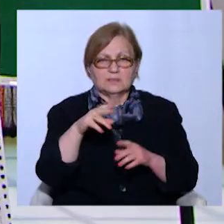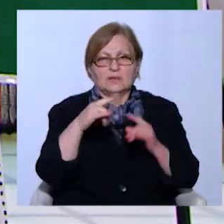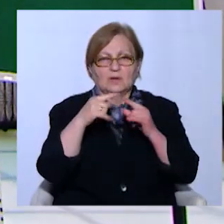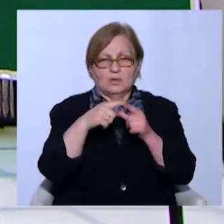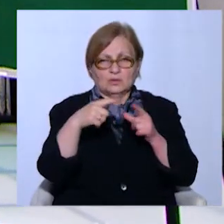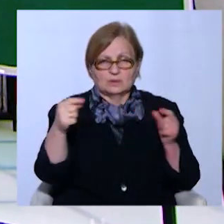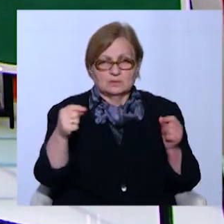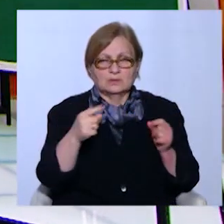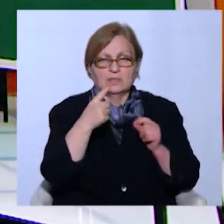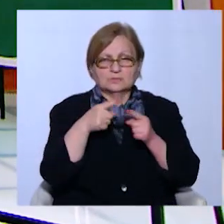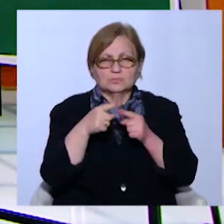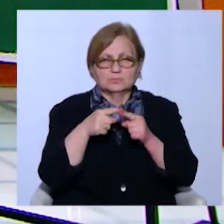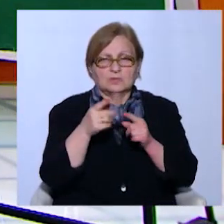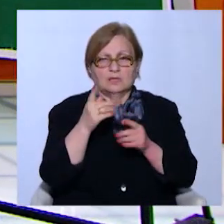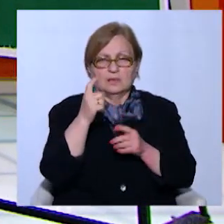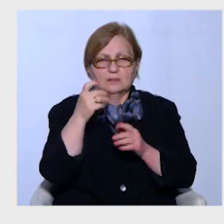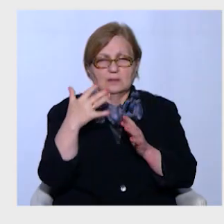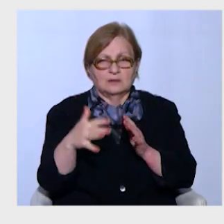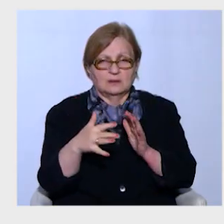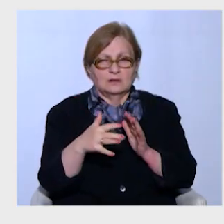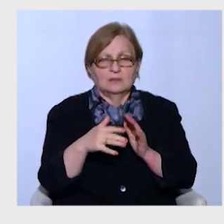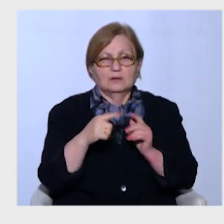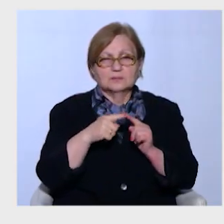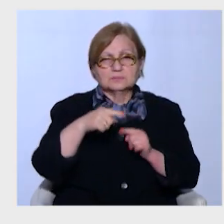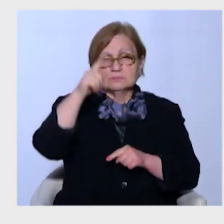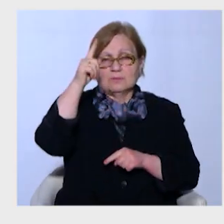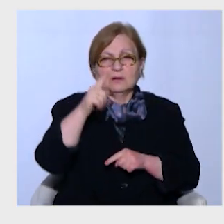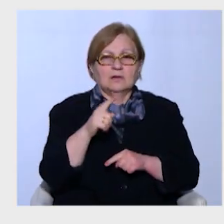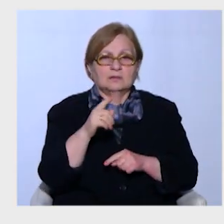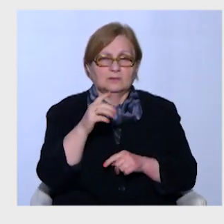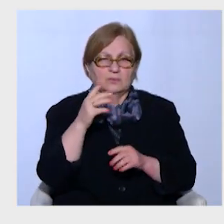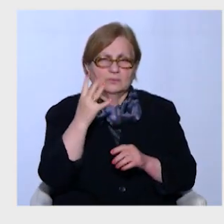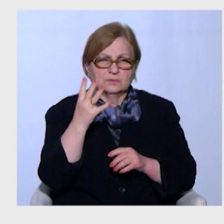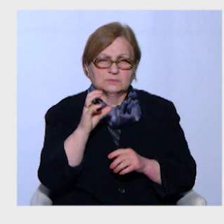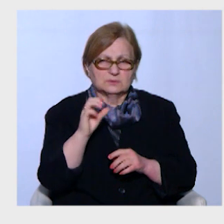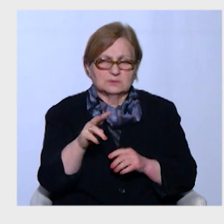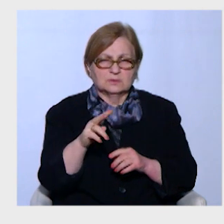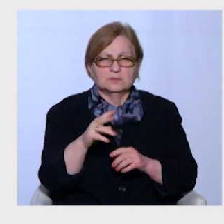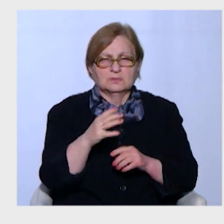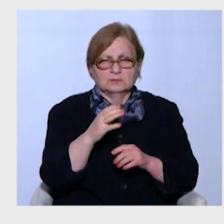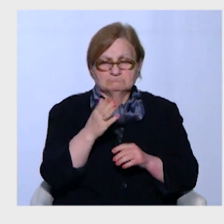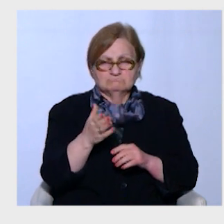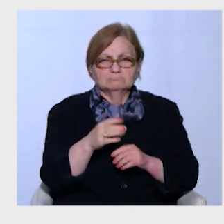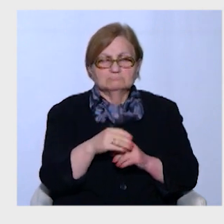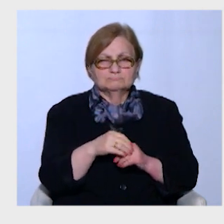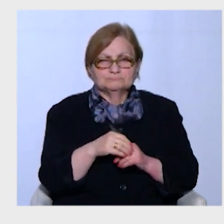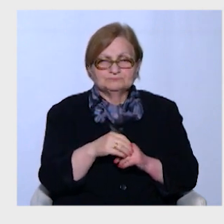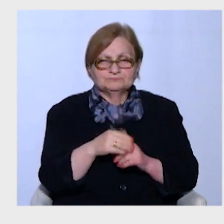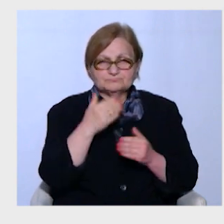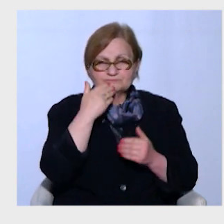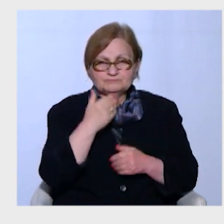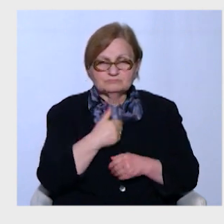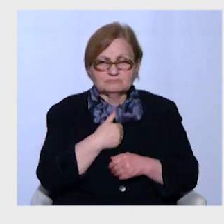არის 150 გრადუსი, სიმაღლე 4 სანტიმეტრია. BK არის AD-ს მართობული 4 სანტიმეტრი. და